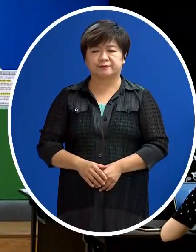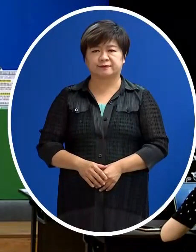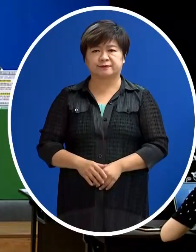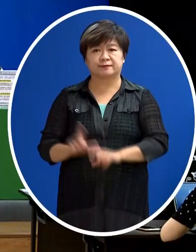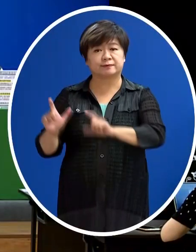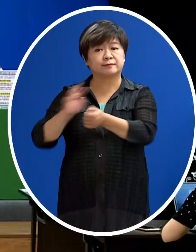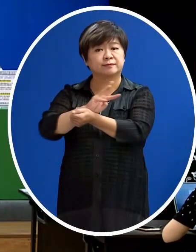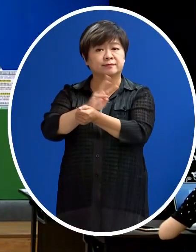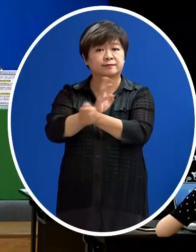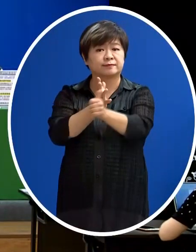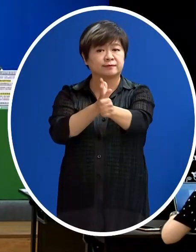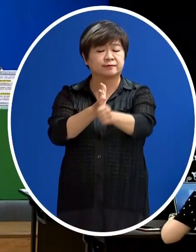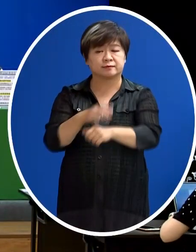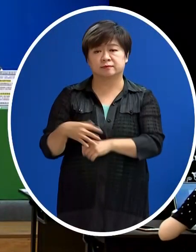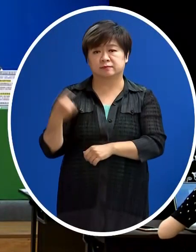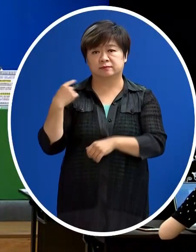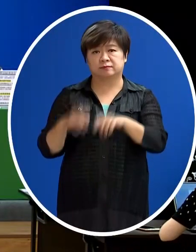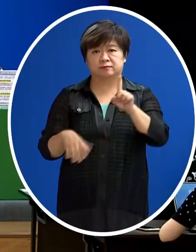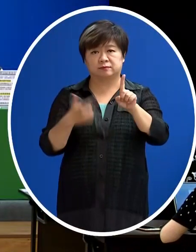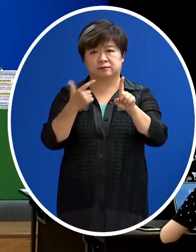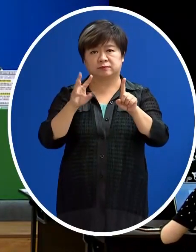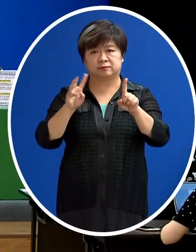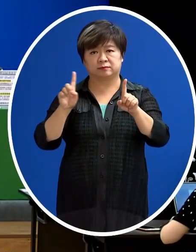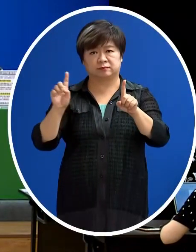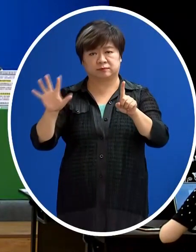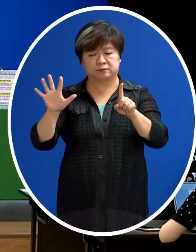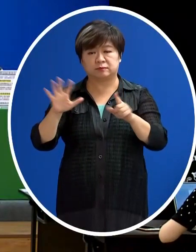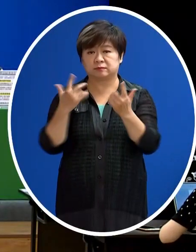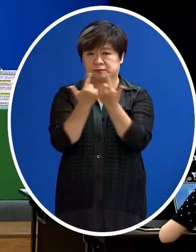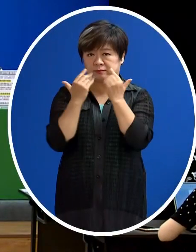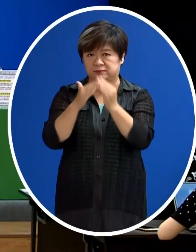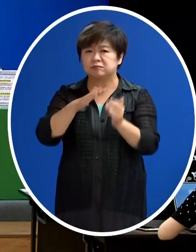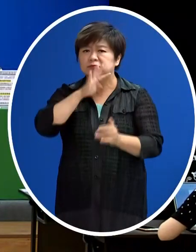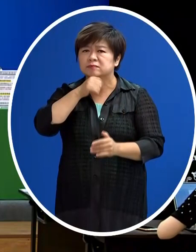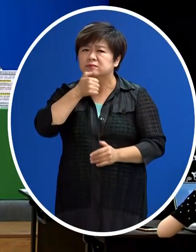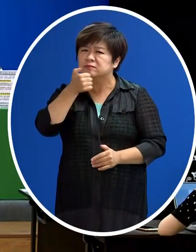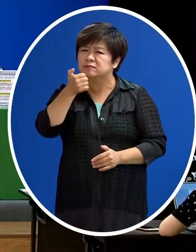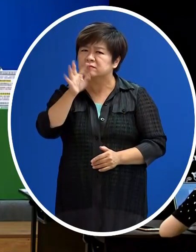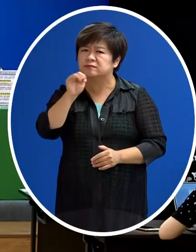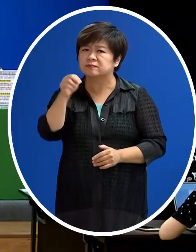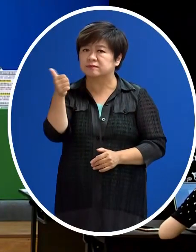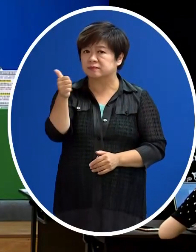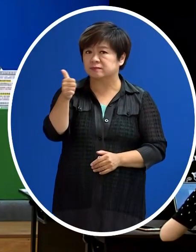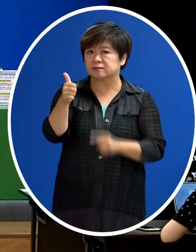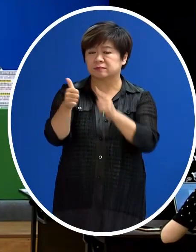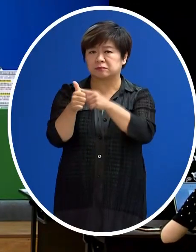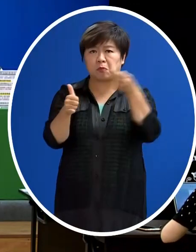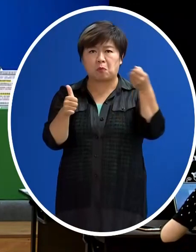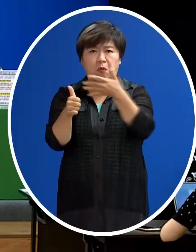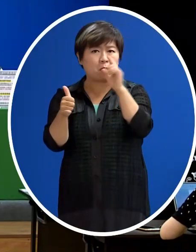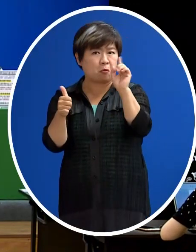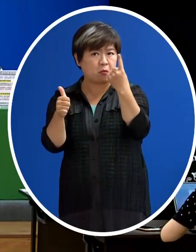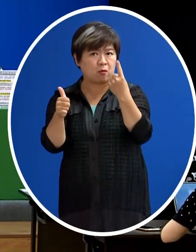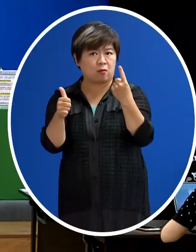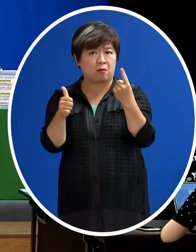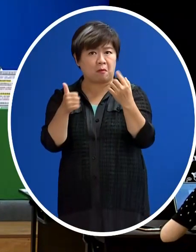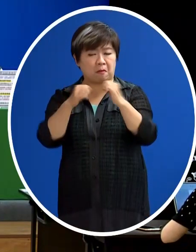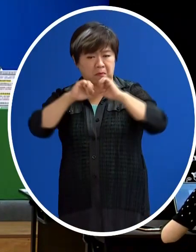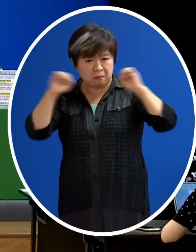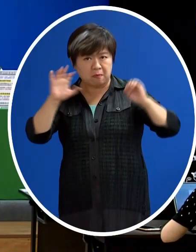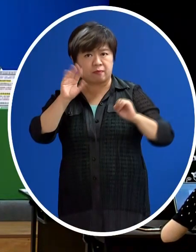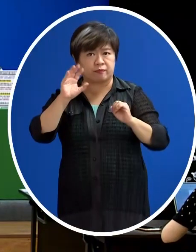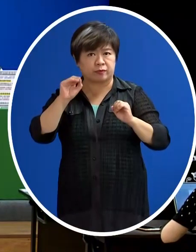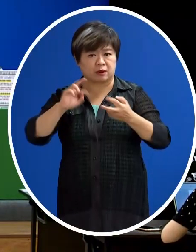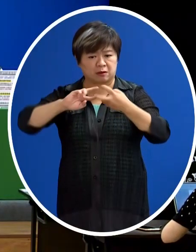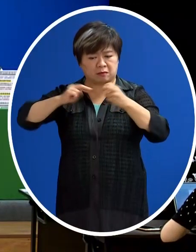你好，东森提问，我们想要问昨天的案16315，这台北市50多岁的男性，现在他的感染源有初步的了解吗？那他的基